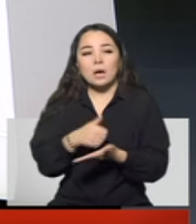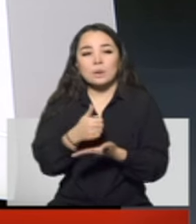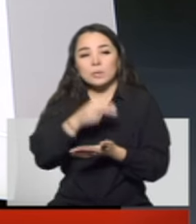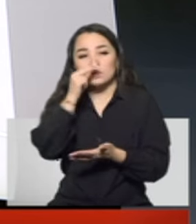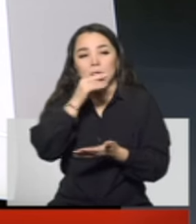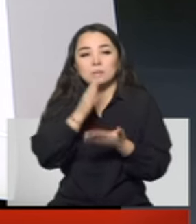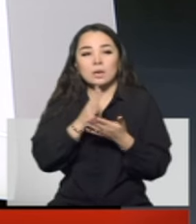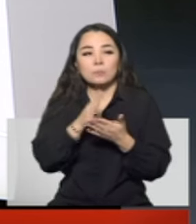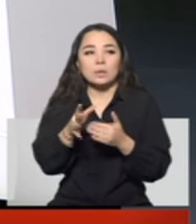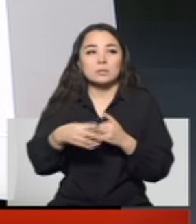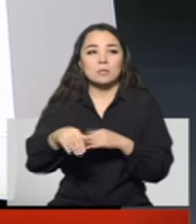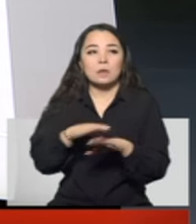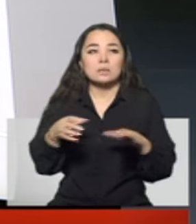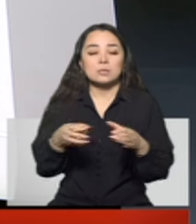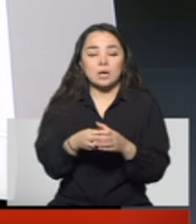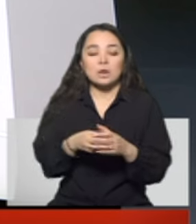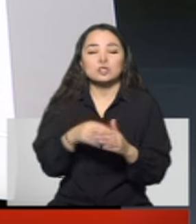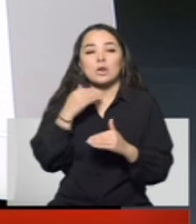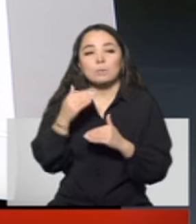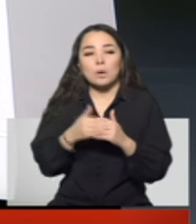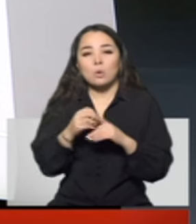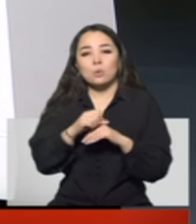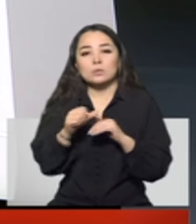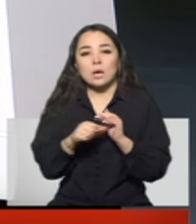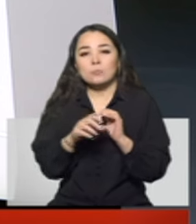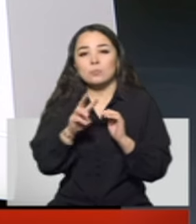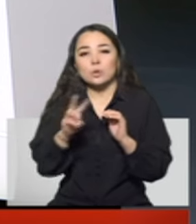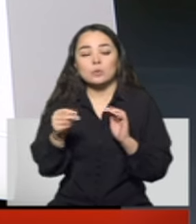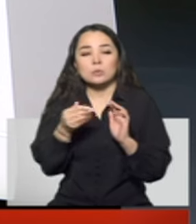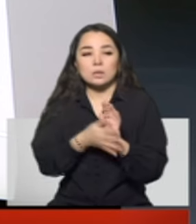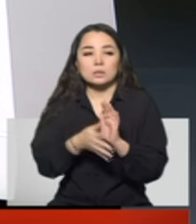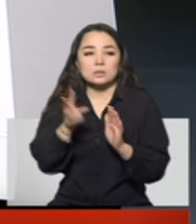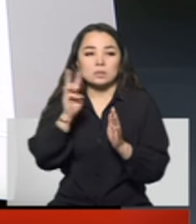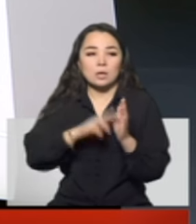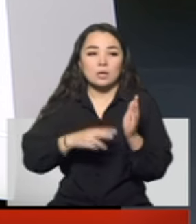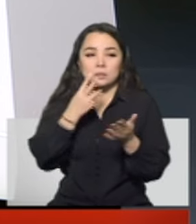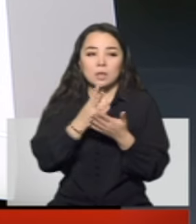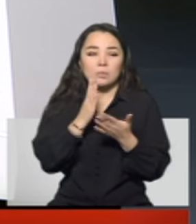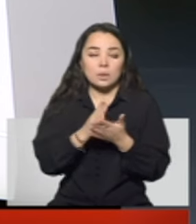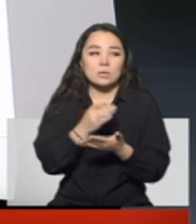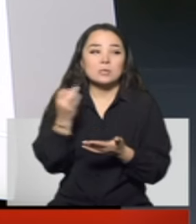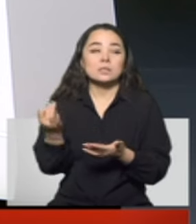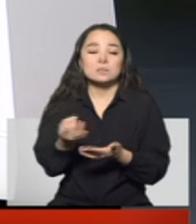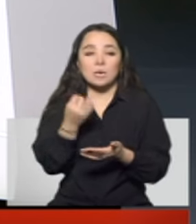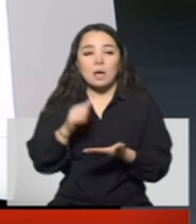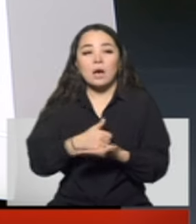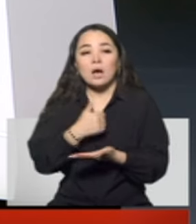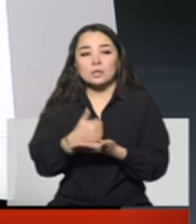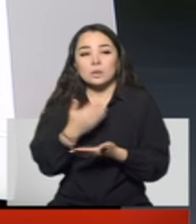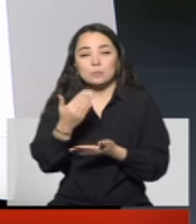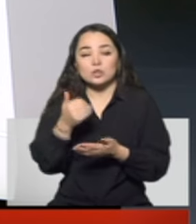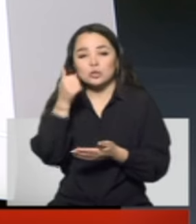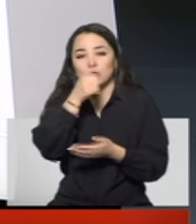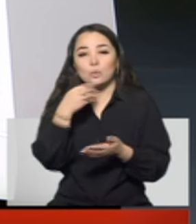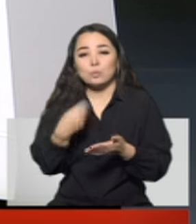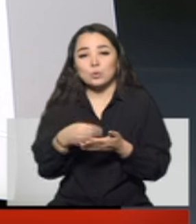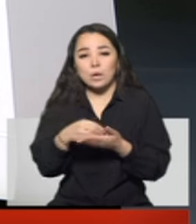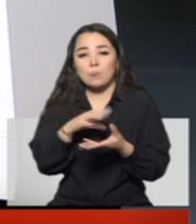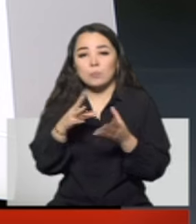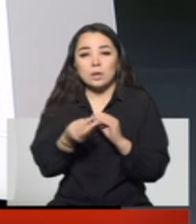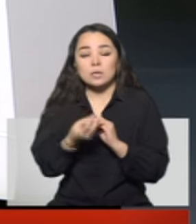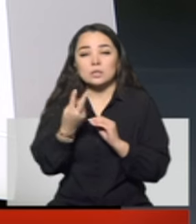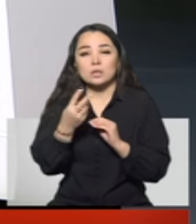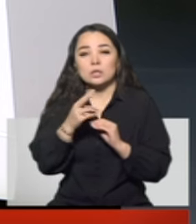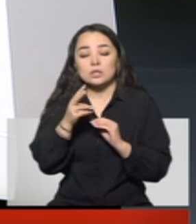шешімен Аядай елді мекенге шамамен 16 миллион теңге айыппұл салынған. Ең қызығы, әкімдіктің жылдық бюджеті бар